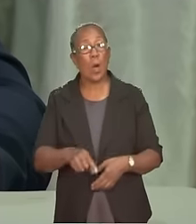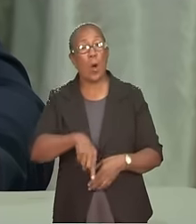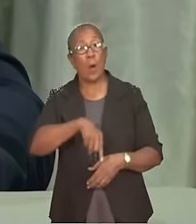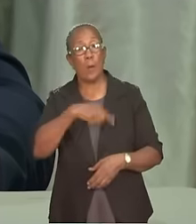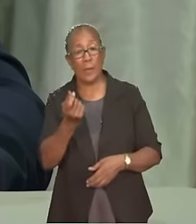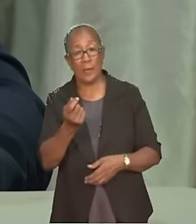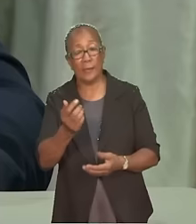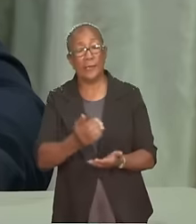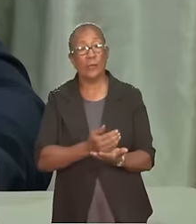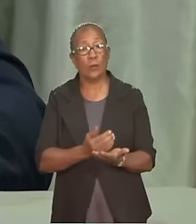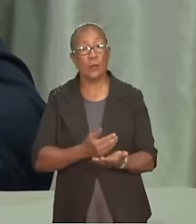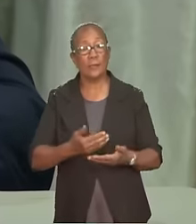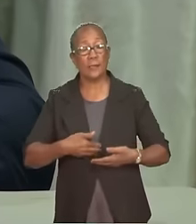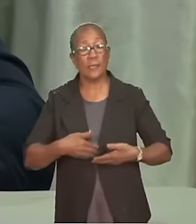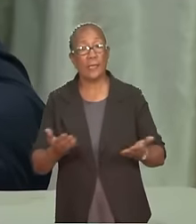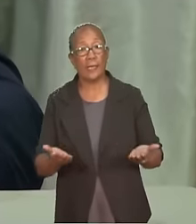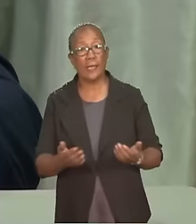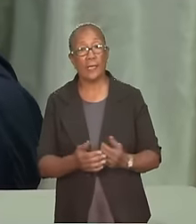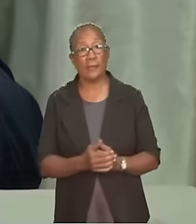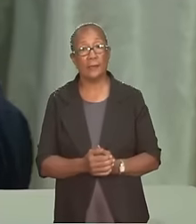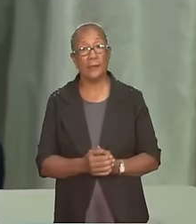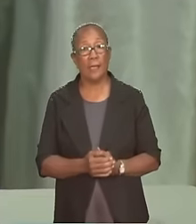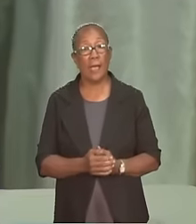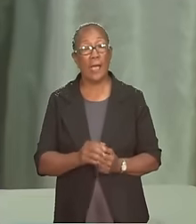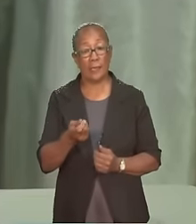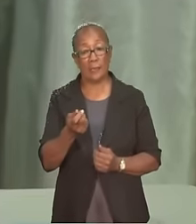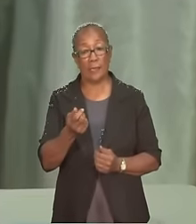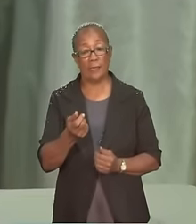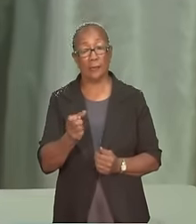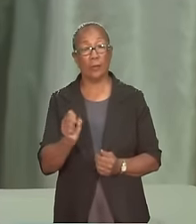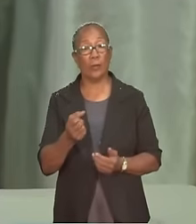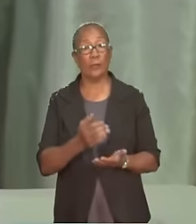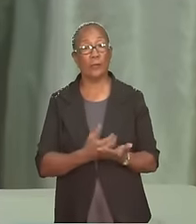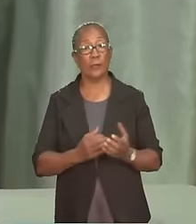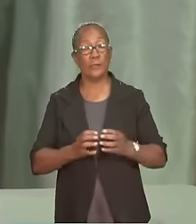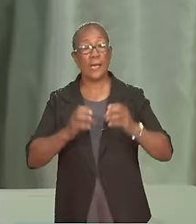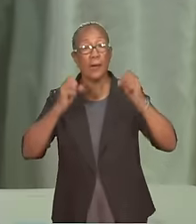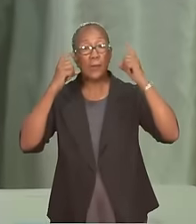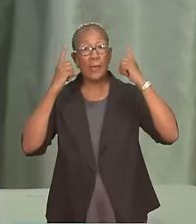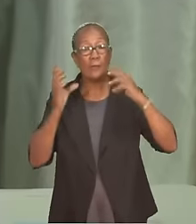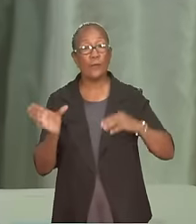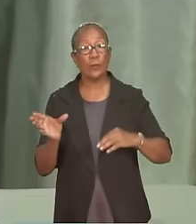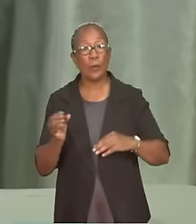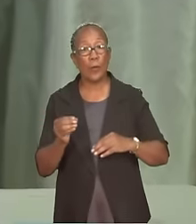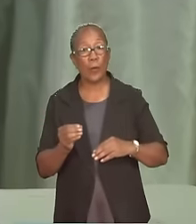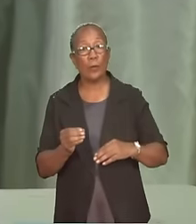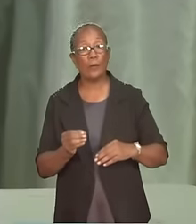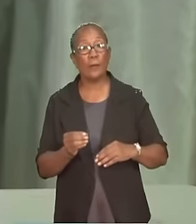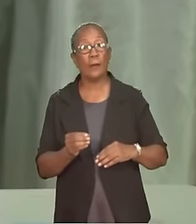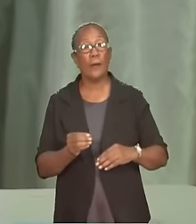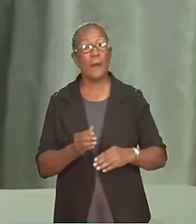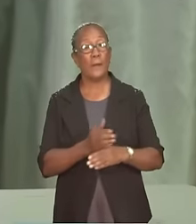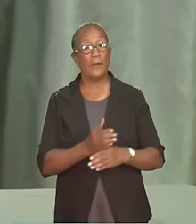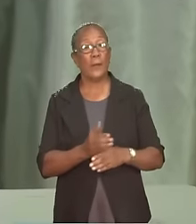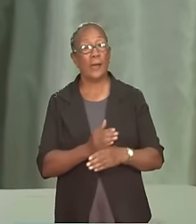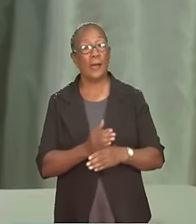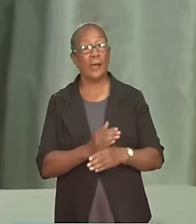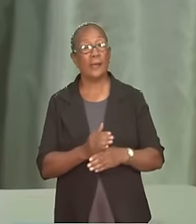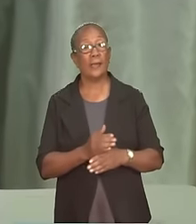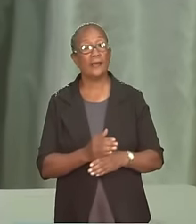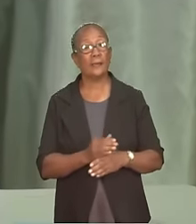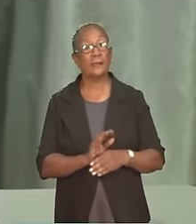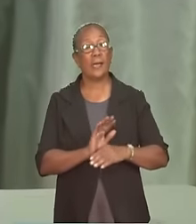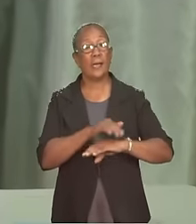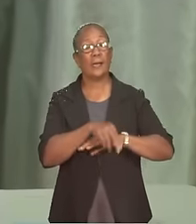bedrijven winstgevend worden. En we geld kunnen verdienen voor de samenleving uit de parastatalen. Want de meeste van